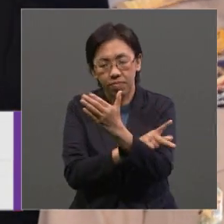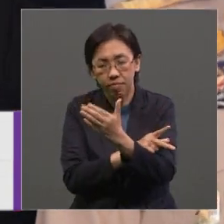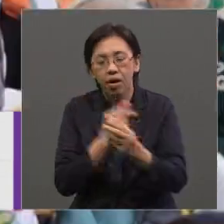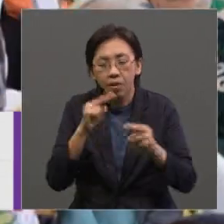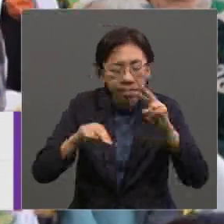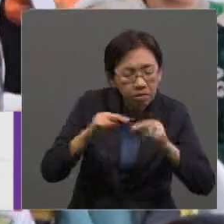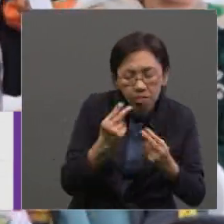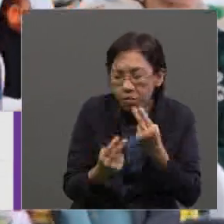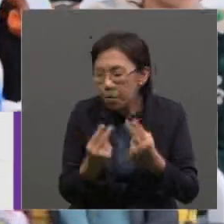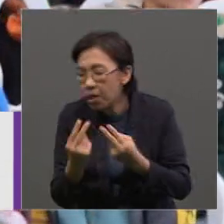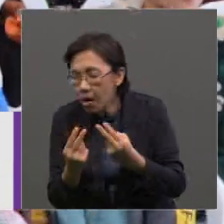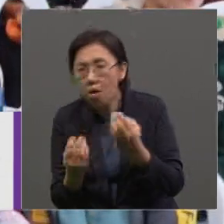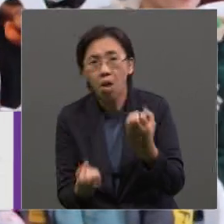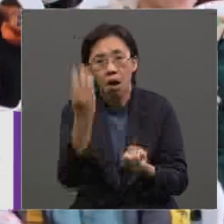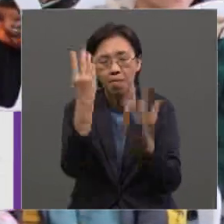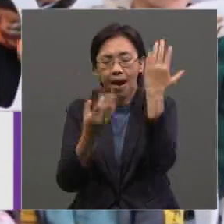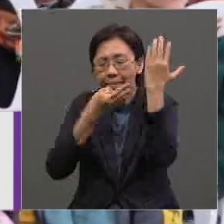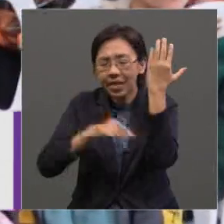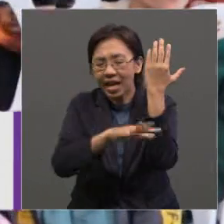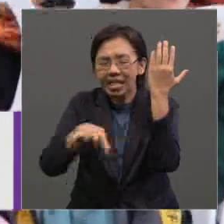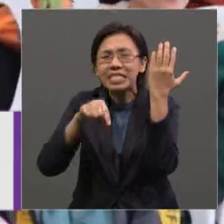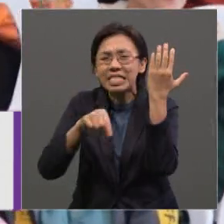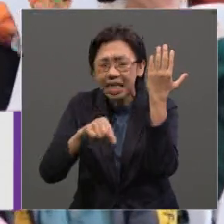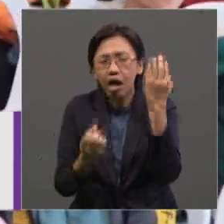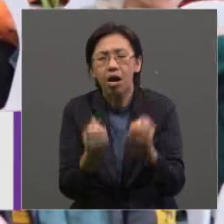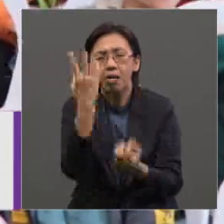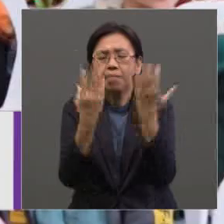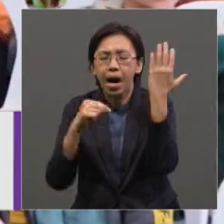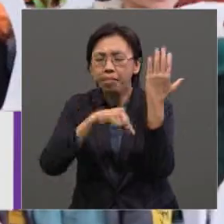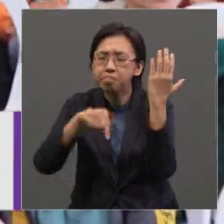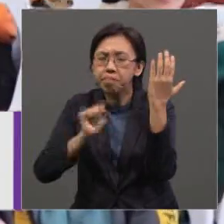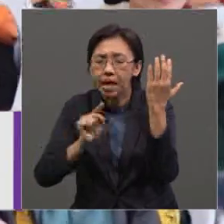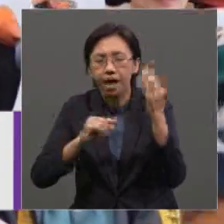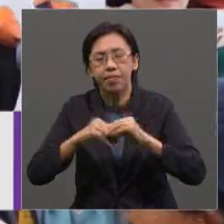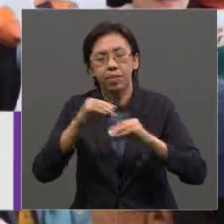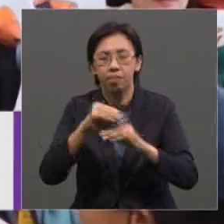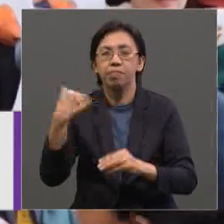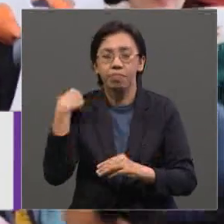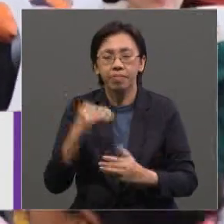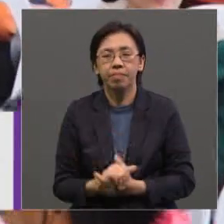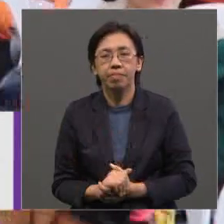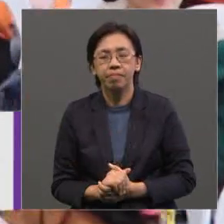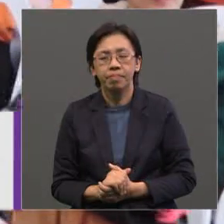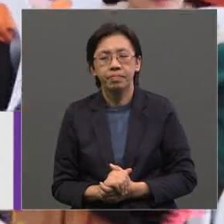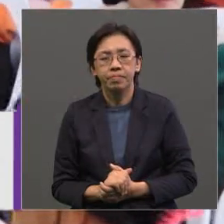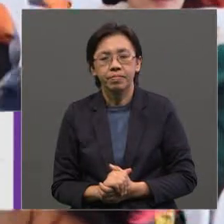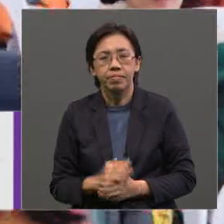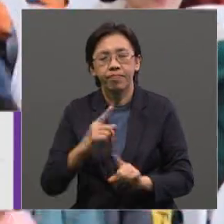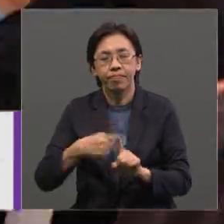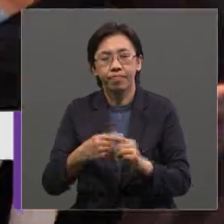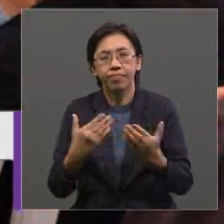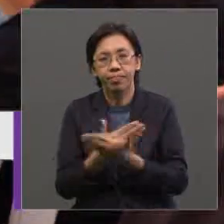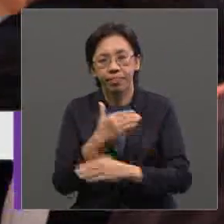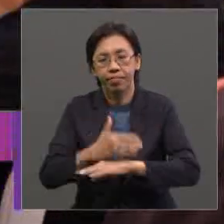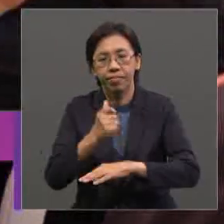ปตรวจติดตามการใช้พื้นที่ป่าชายเลนภายในโครงการป่าในเมืองโดยมีนายอภิชัยเอกวนากุลรักษาราชการ